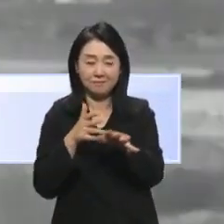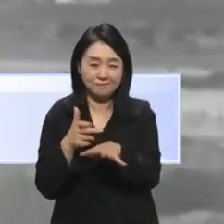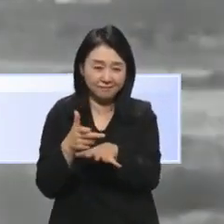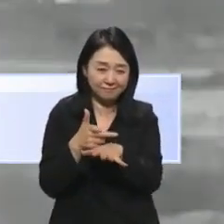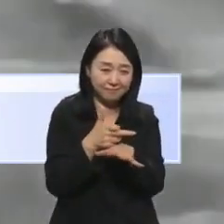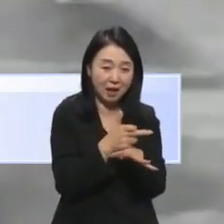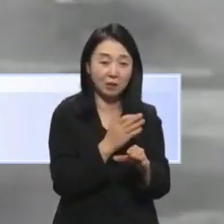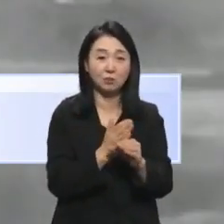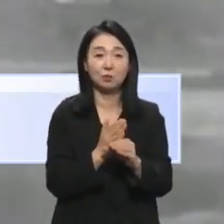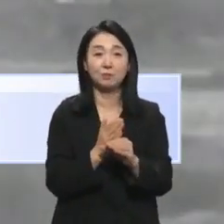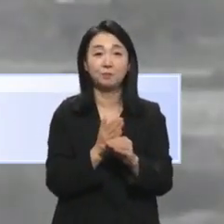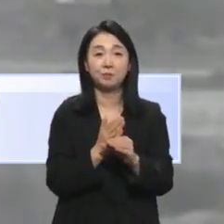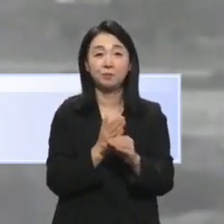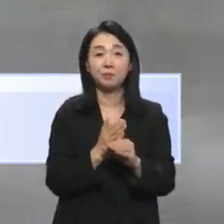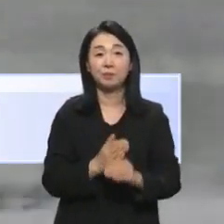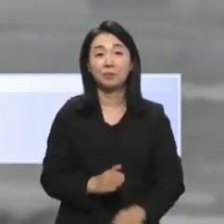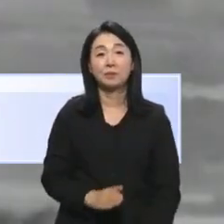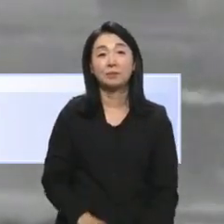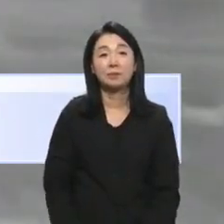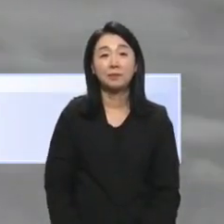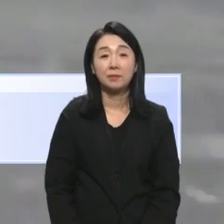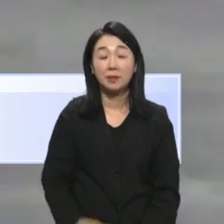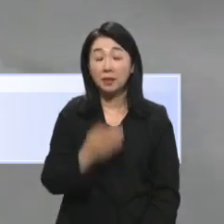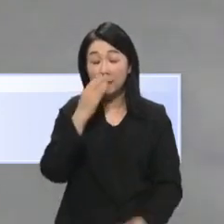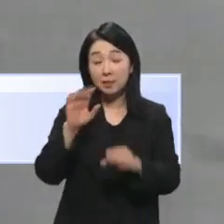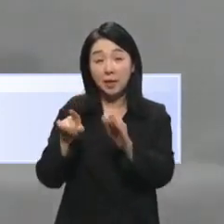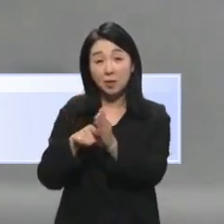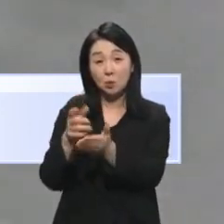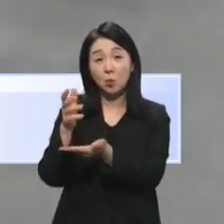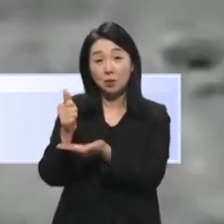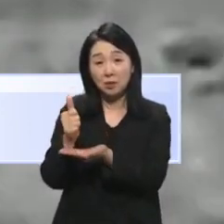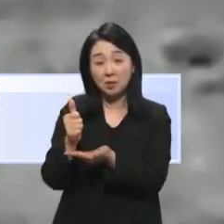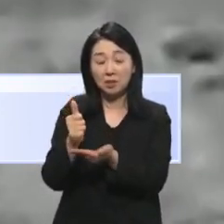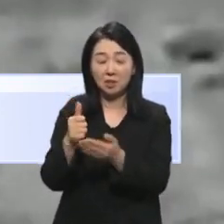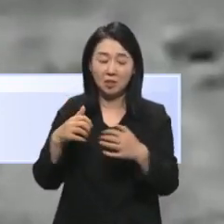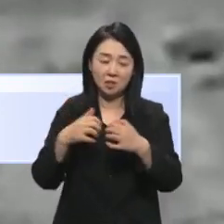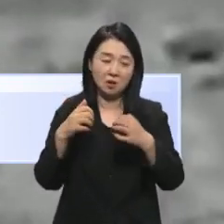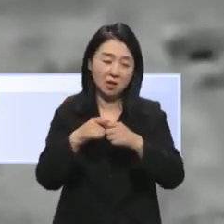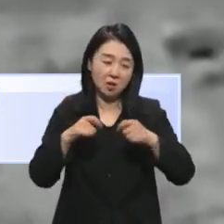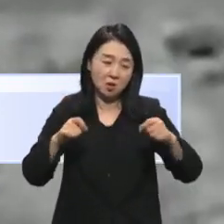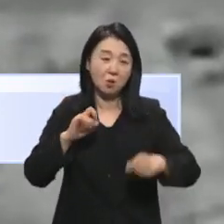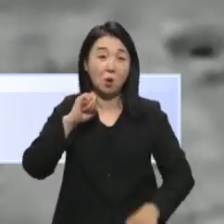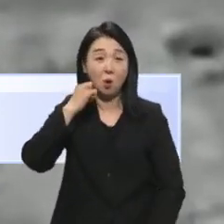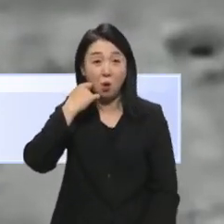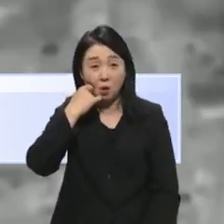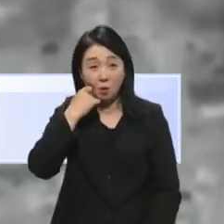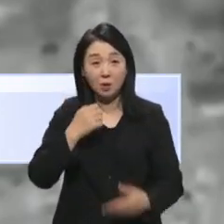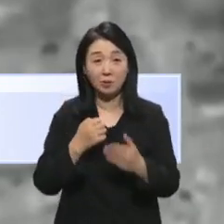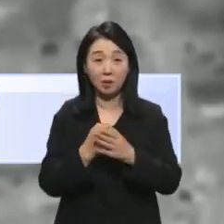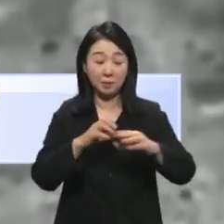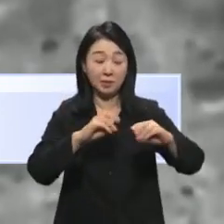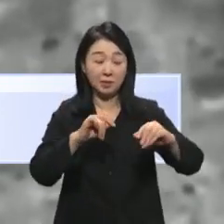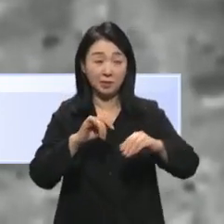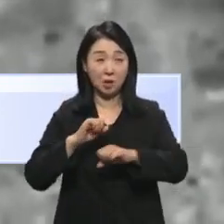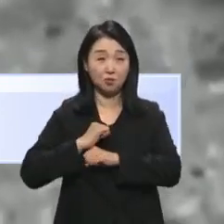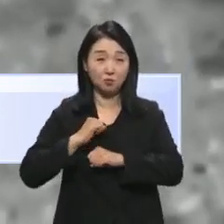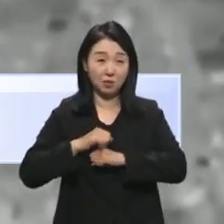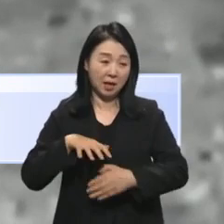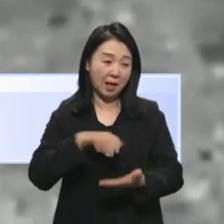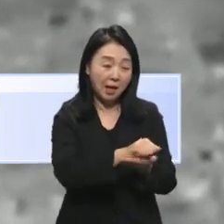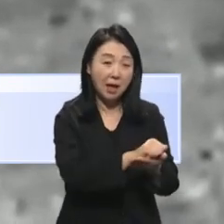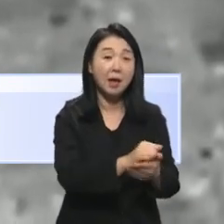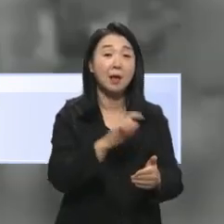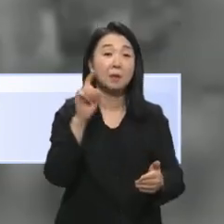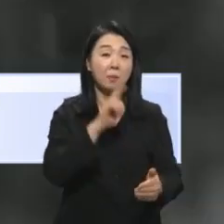벌이고 있습니다. 네타냐후 이스라엘 총리는 길고 어려운 전쟁이 될 것이라며 지상 군사작전의 목표는 하마스의